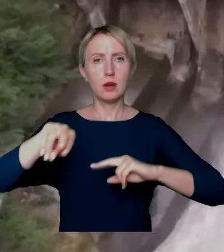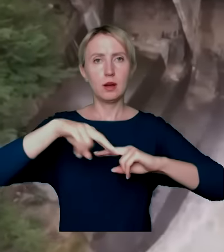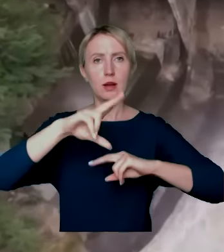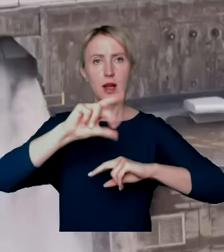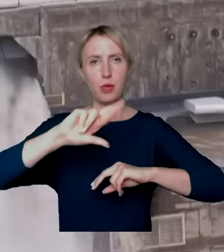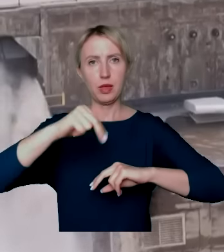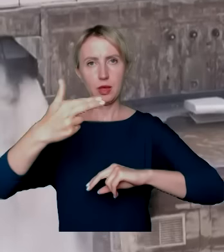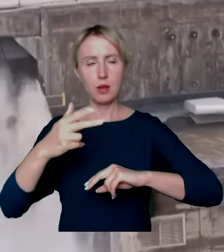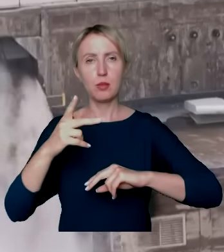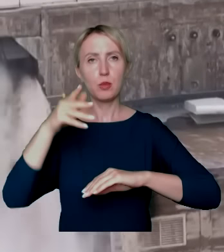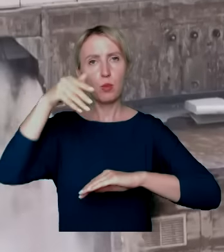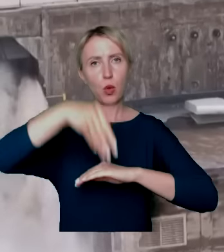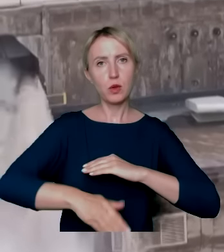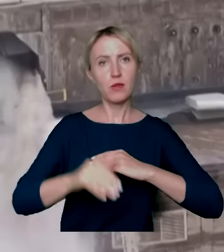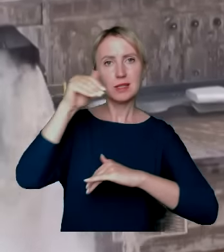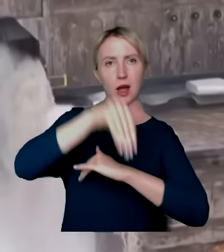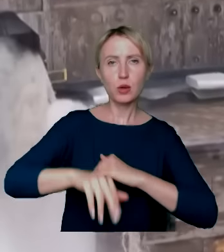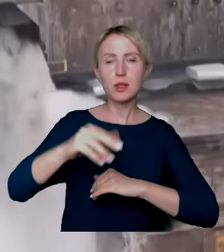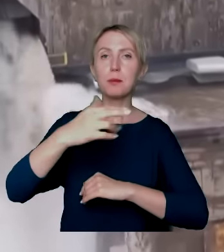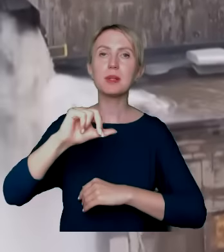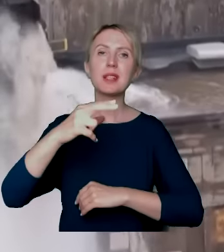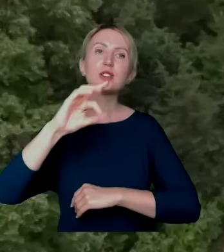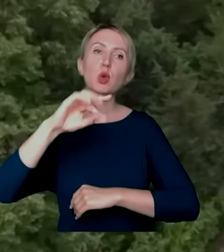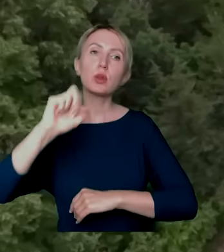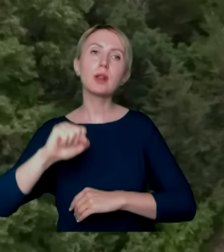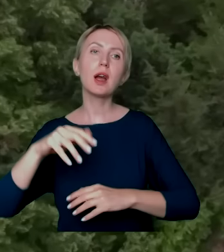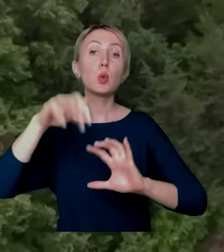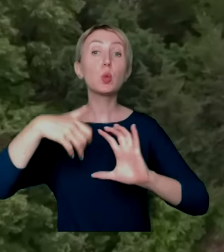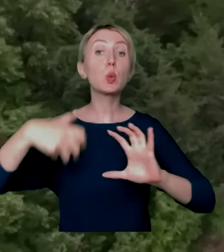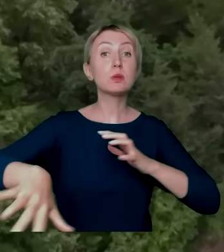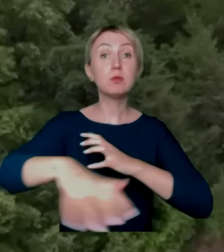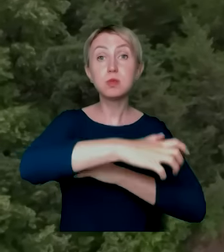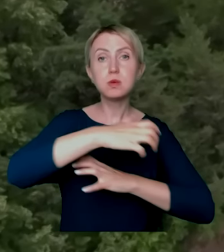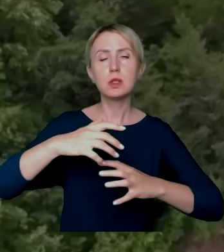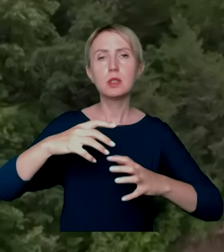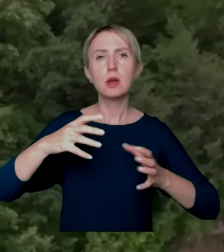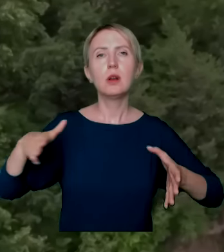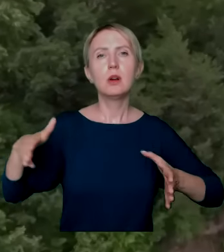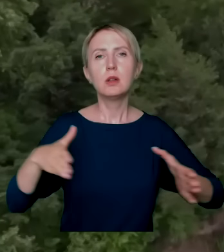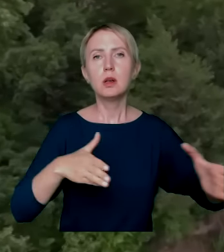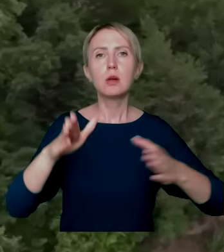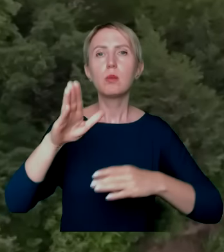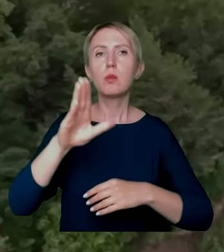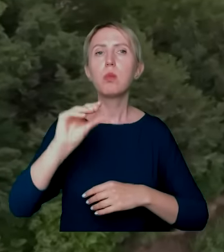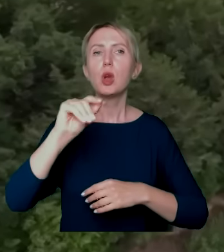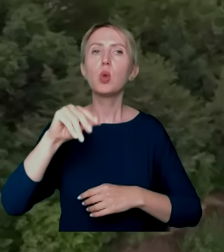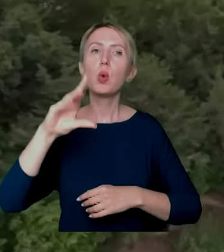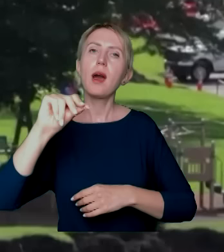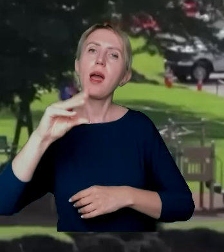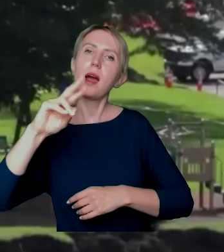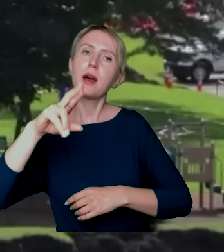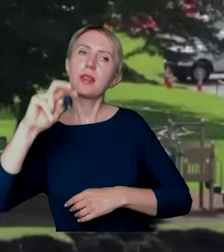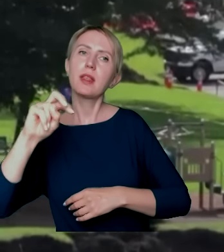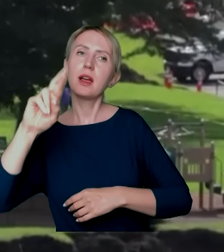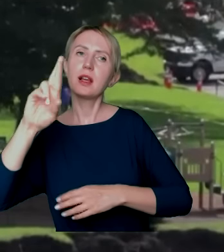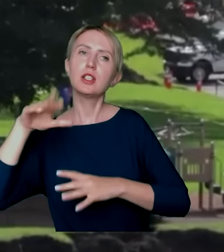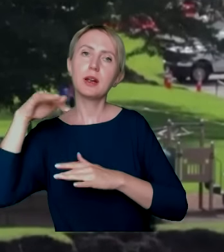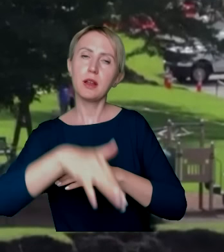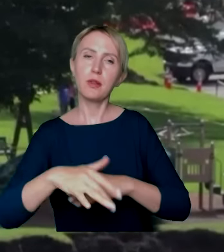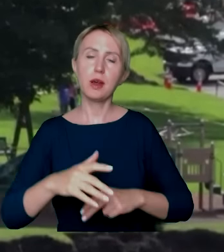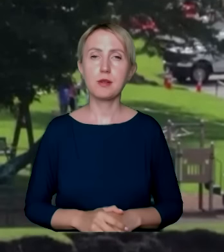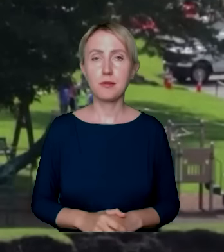południowo-zachodniej Minnesocie. Jest ona zagrożona z powodu gruzu, który nagromadził się wzdłuż rzeki Blue Earth River po dniach podnoszenia się poziomu wody. Służby